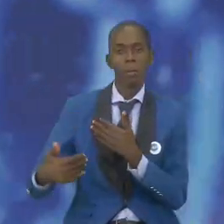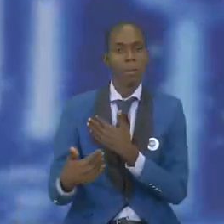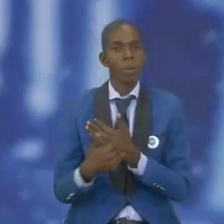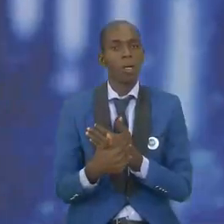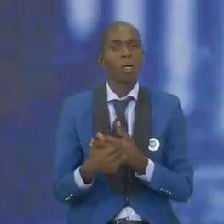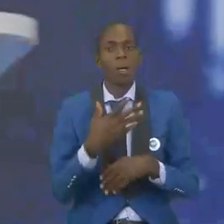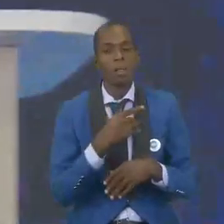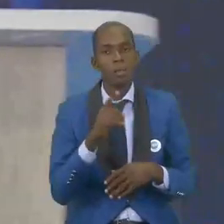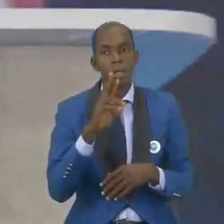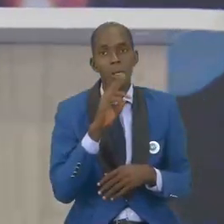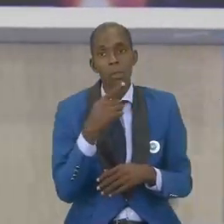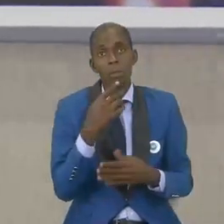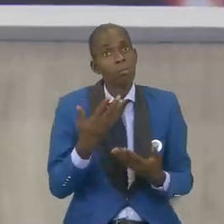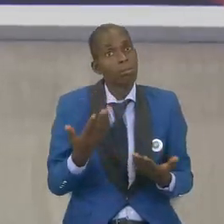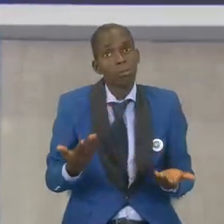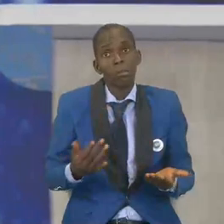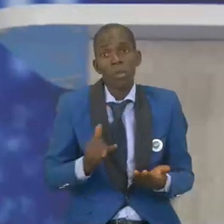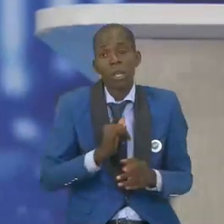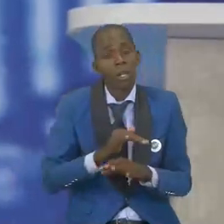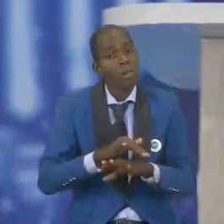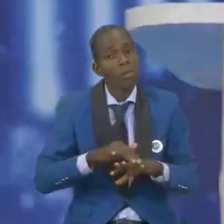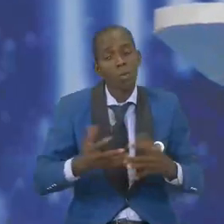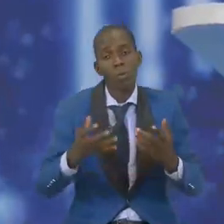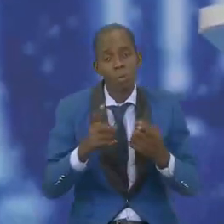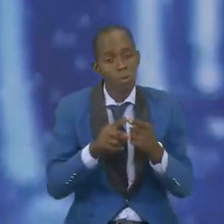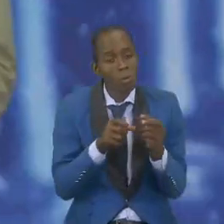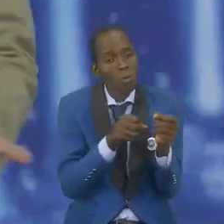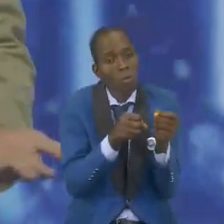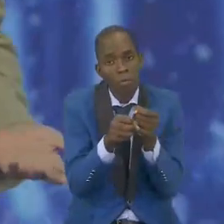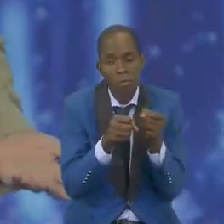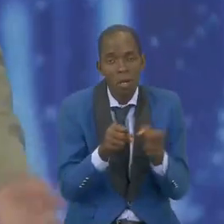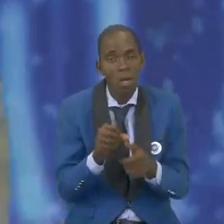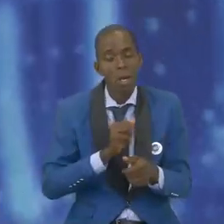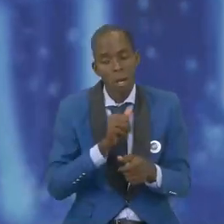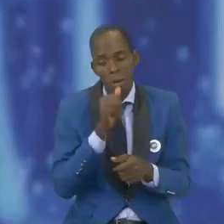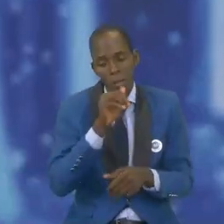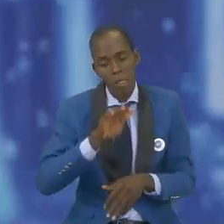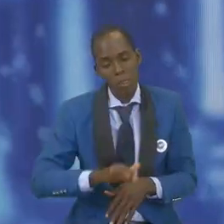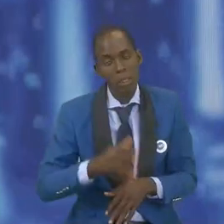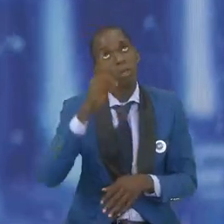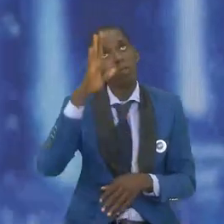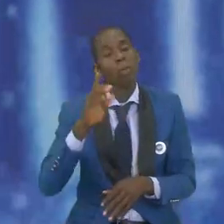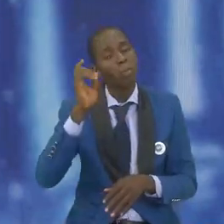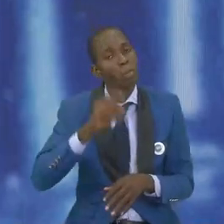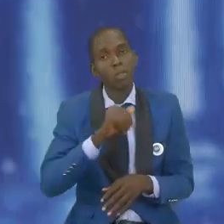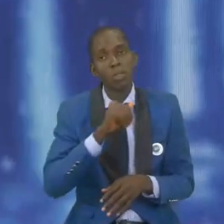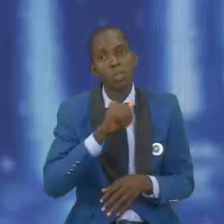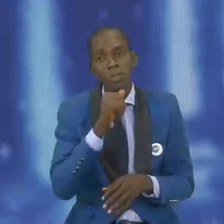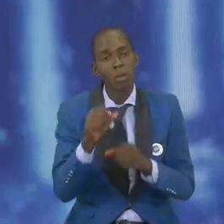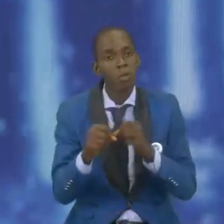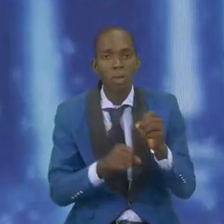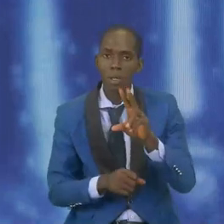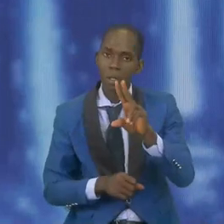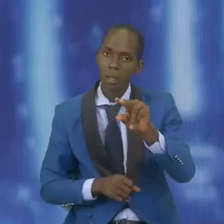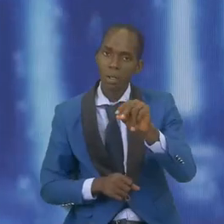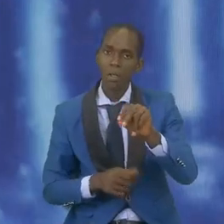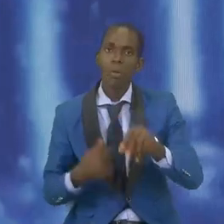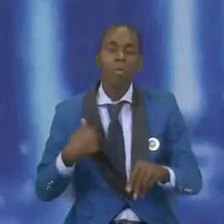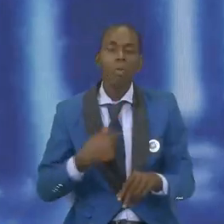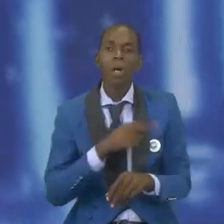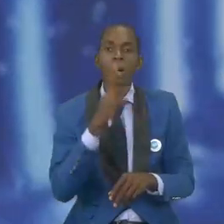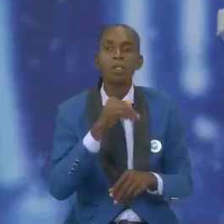en train de te retirer, tu es en train de battre en retraite. Et tu dis, ah, je ne veux pas me battre. Oh, un